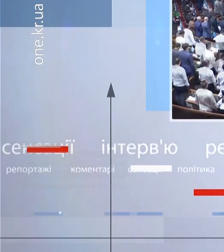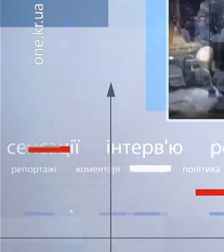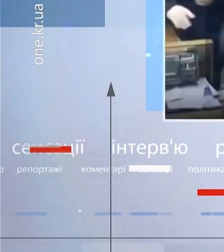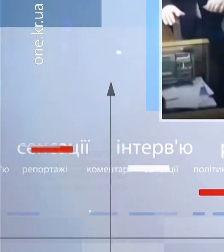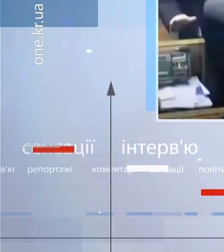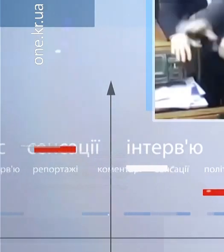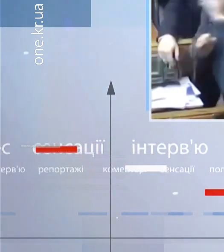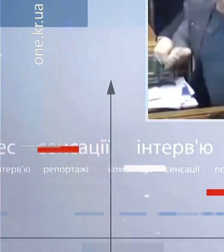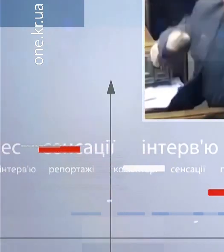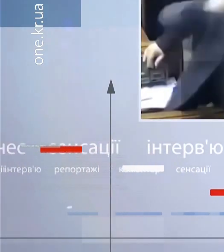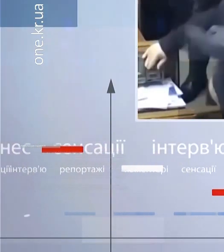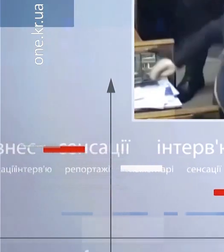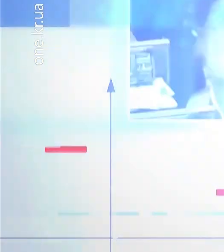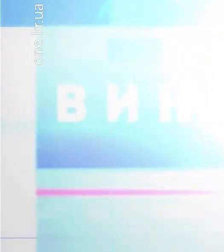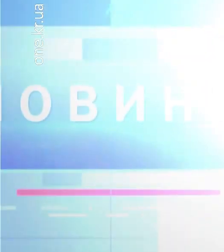Музика